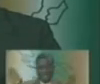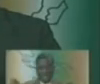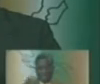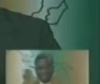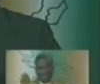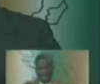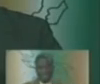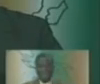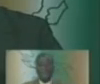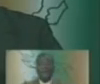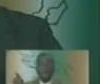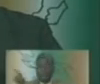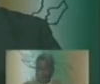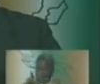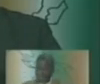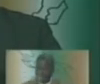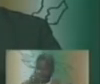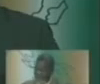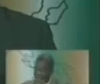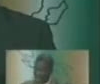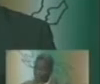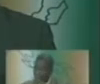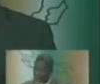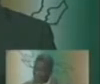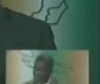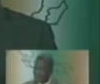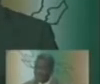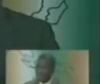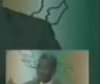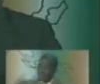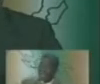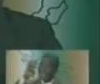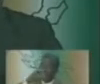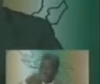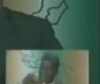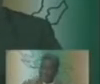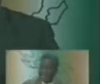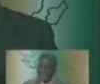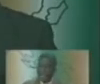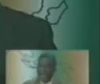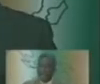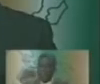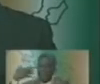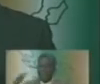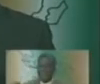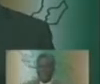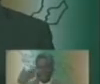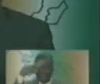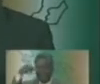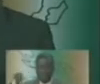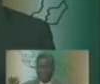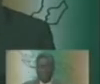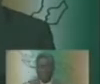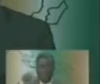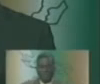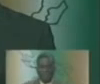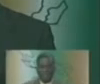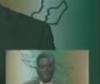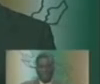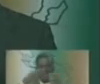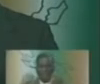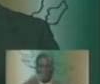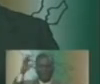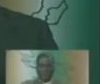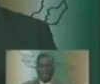6h et le dimanche 5 décembre 2010 de 19h à 6h. Et puis avant de nous séparer, sachez également que la